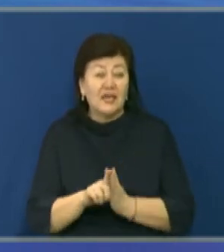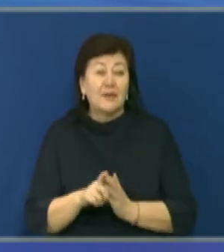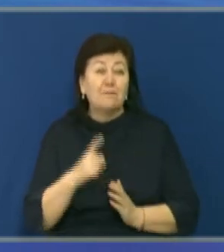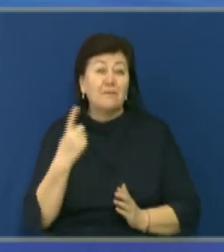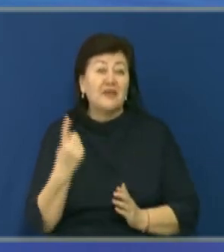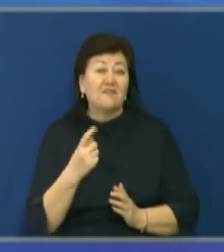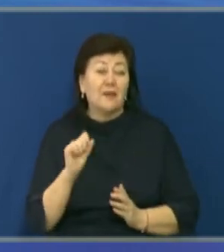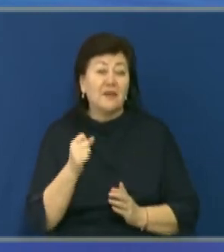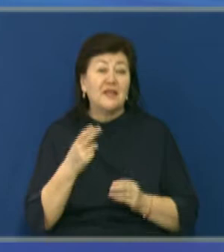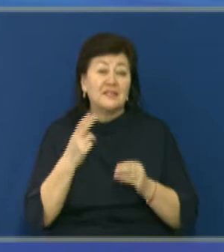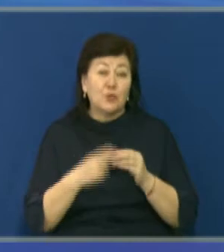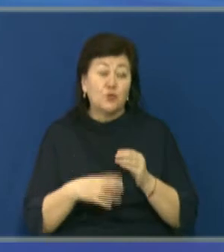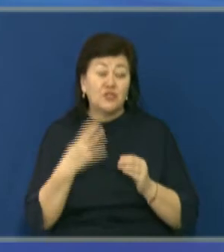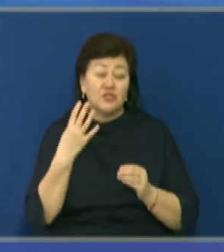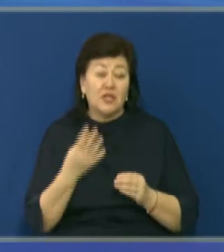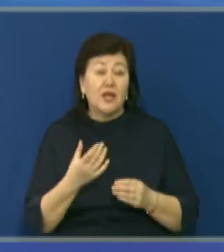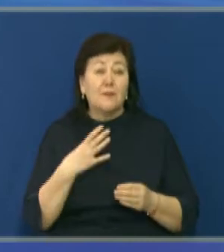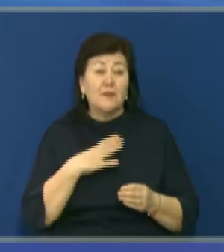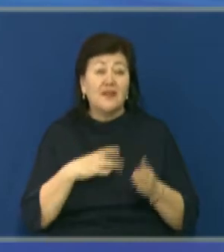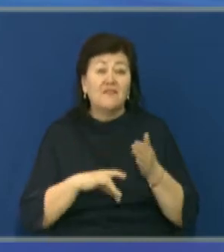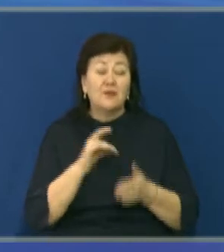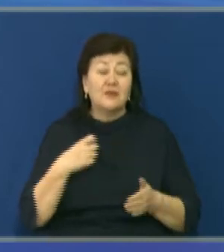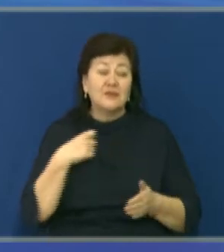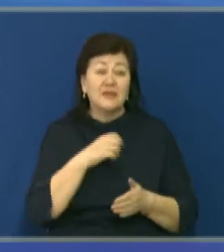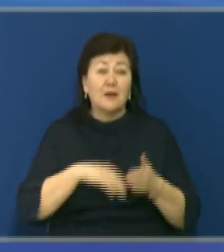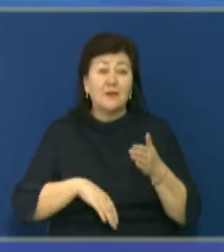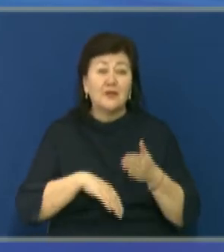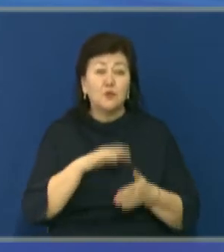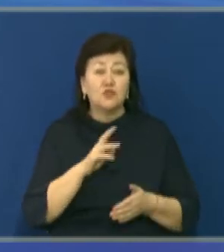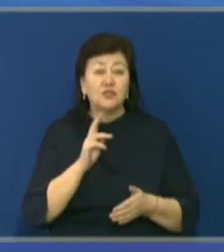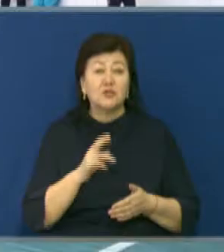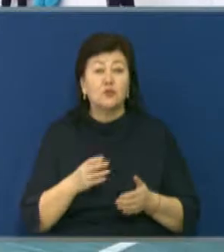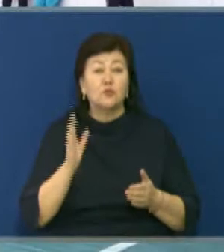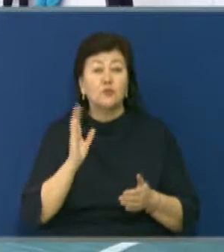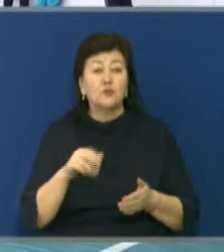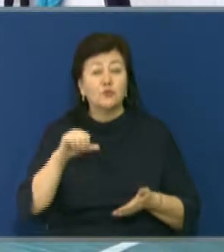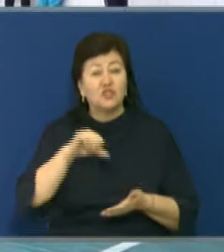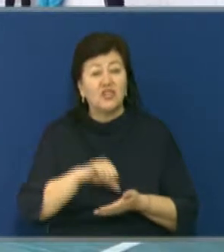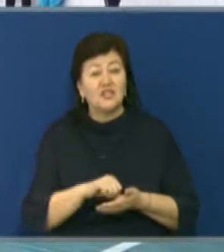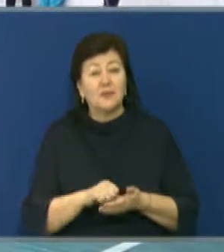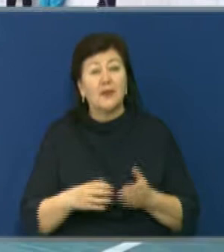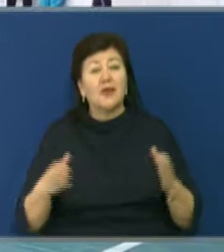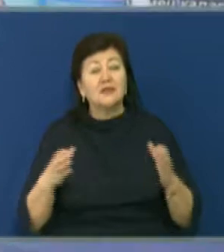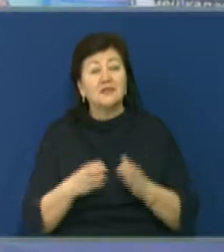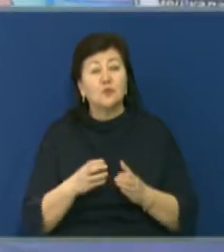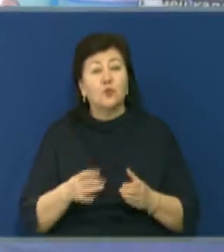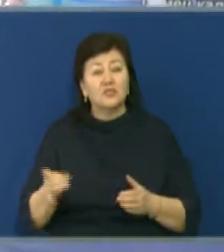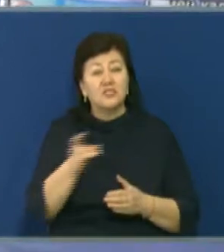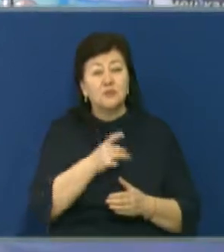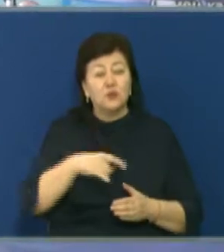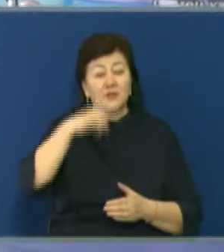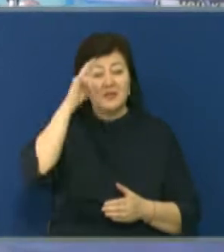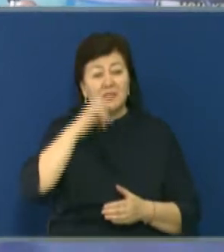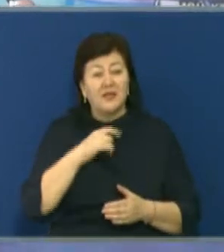итогам соревнований определены лучшие кикбоксеры, которые вошли в сборную Казахстана. В чемпионате страны по кикбоксингу